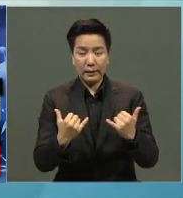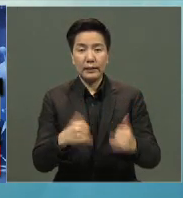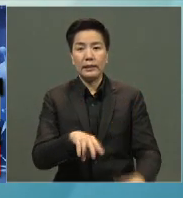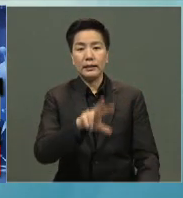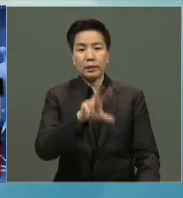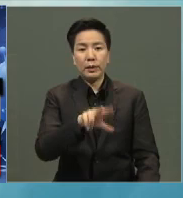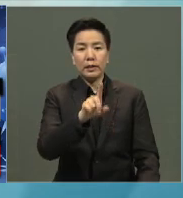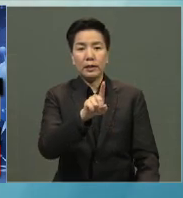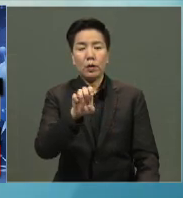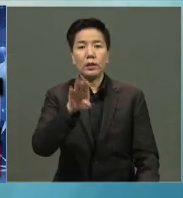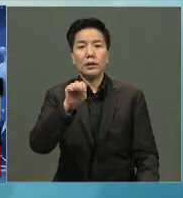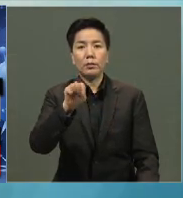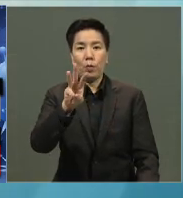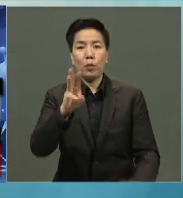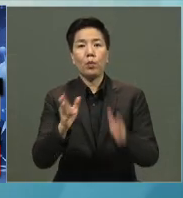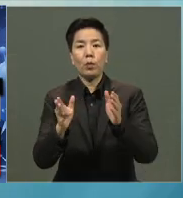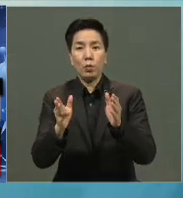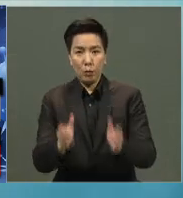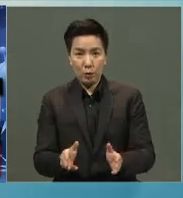อา3146